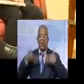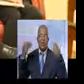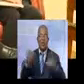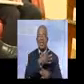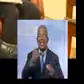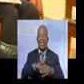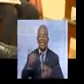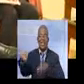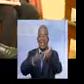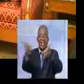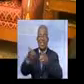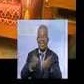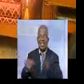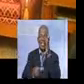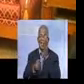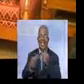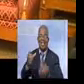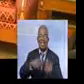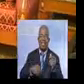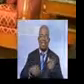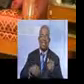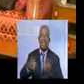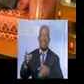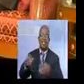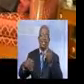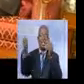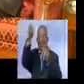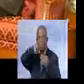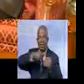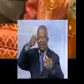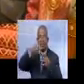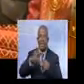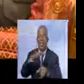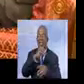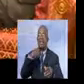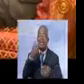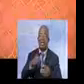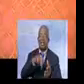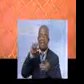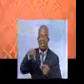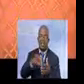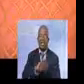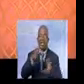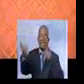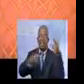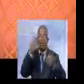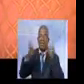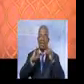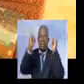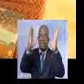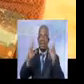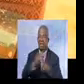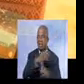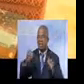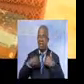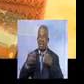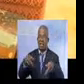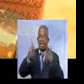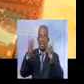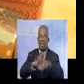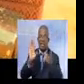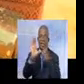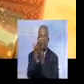adjoint du département Afrique du FMI a par ailleurs indiqué que son séjour ivoirien lui aurait permis de réaliser que les conditions